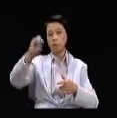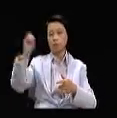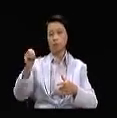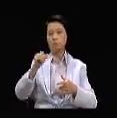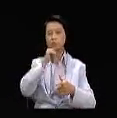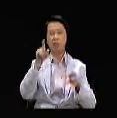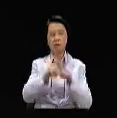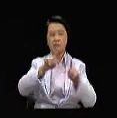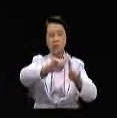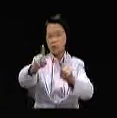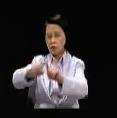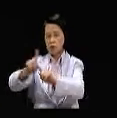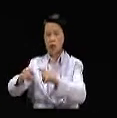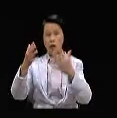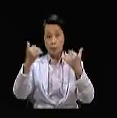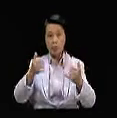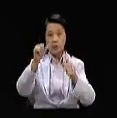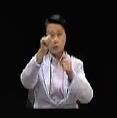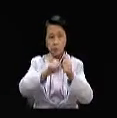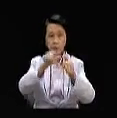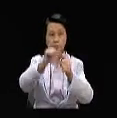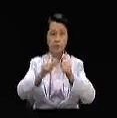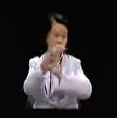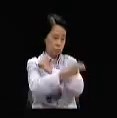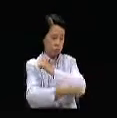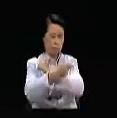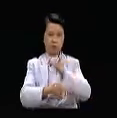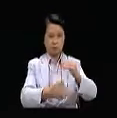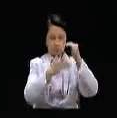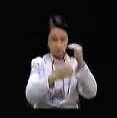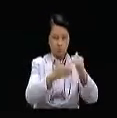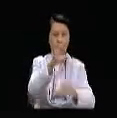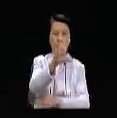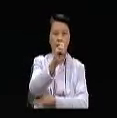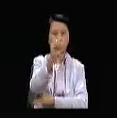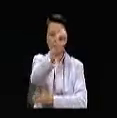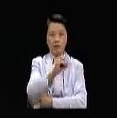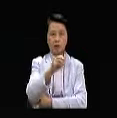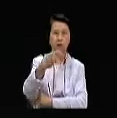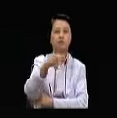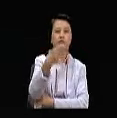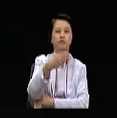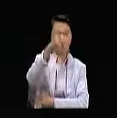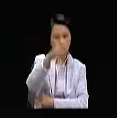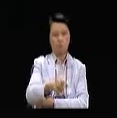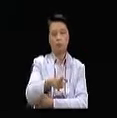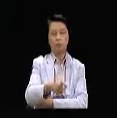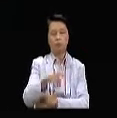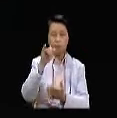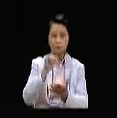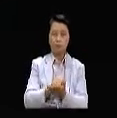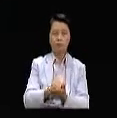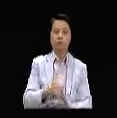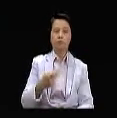disetiap tempat dalam negara kita setiap negeri itu minimum 50 Tuh adalah hijau jadi inilah entah